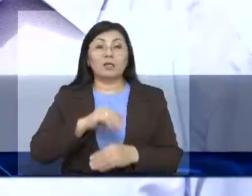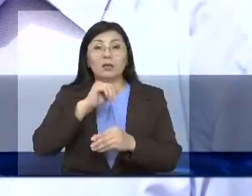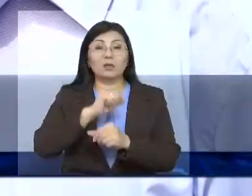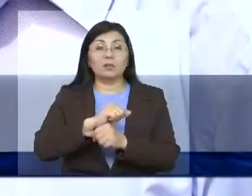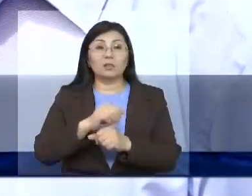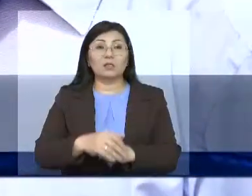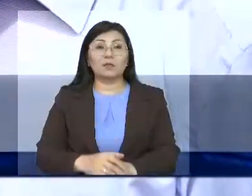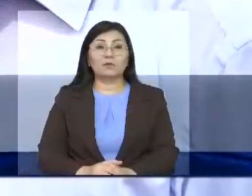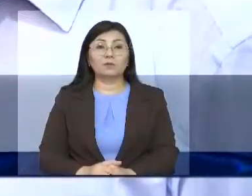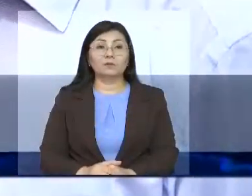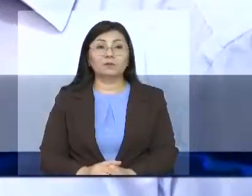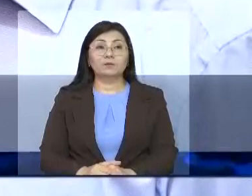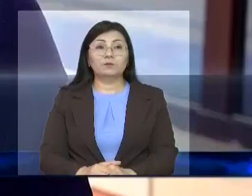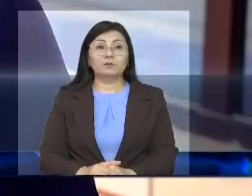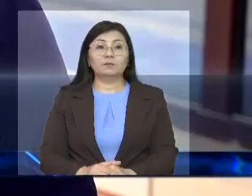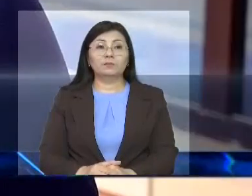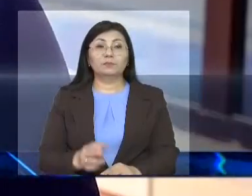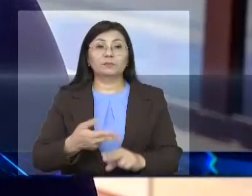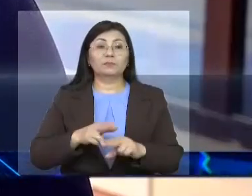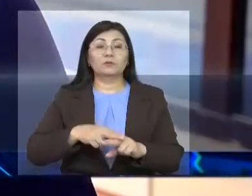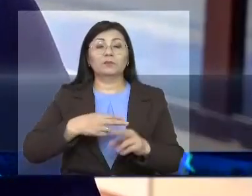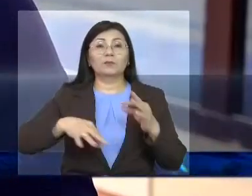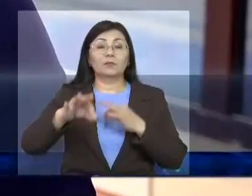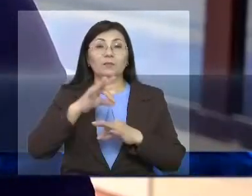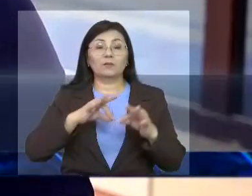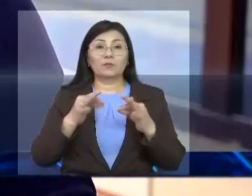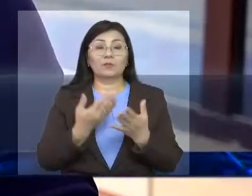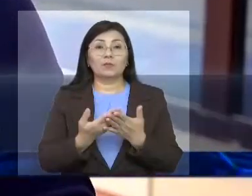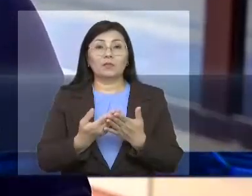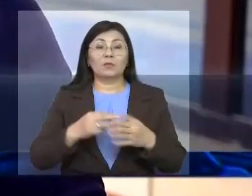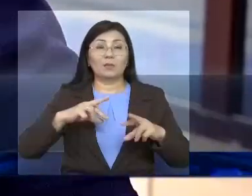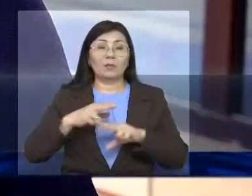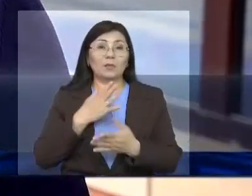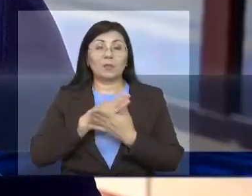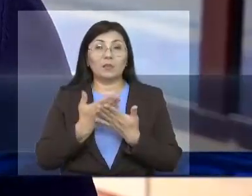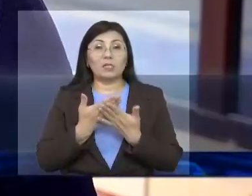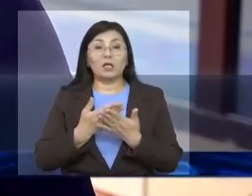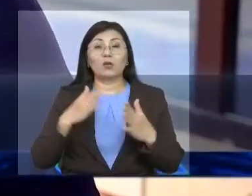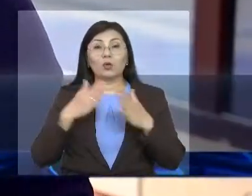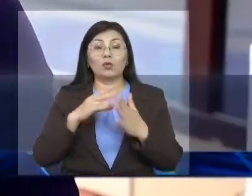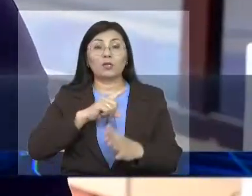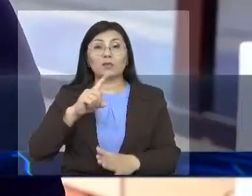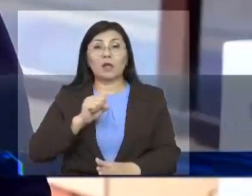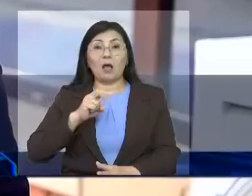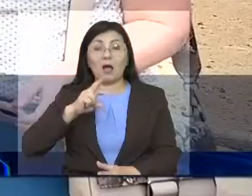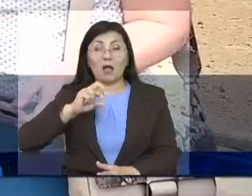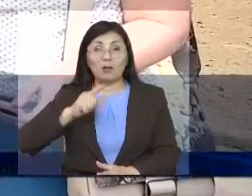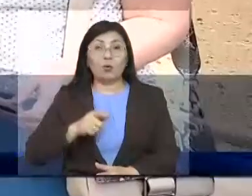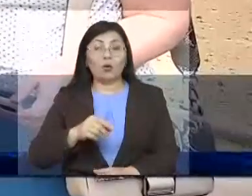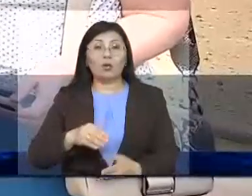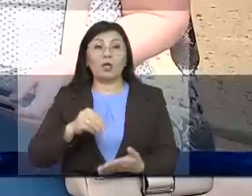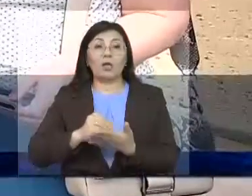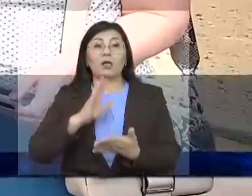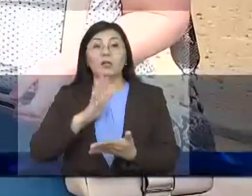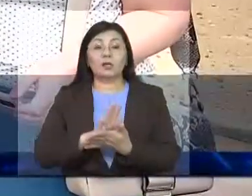маманның жауабы мынадай. Бұл жобада қателіктер болса, яғни мүлік тіркеу жағынан, құжаттамалар жағынан, онда сол